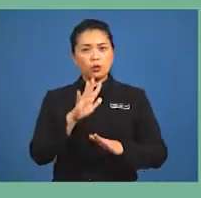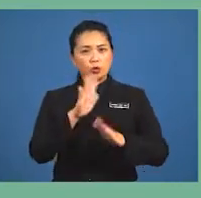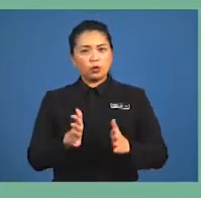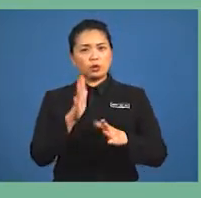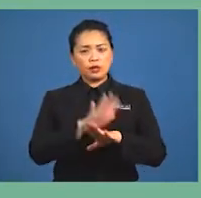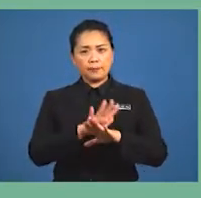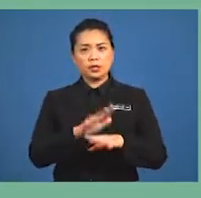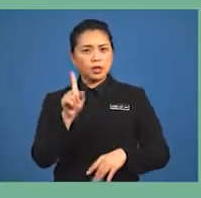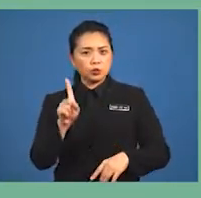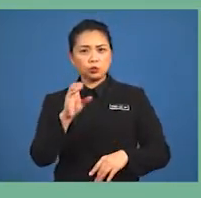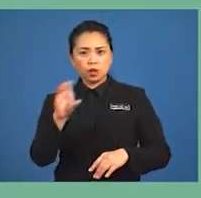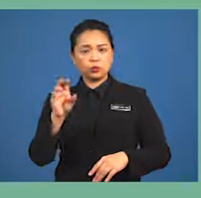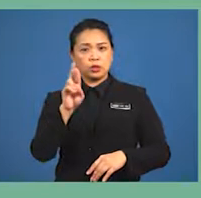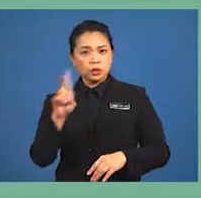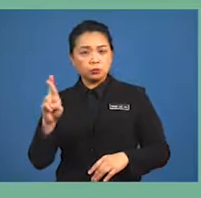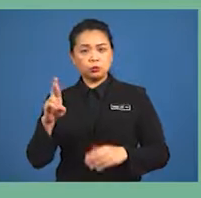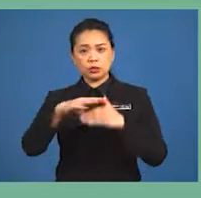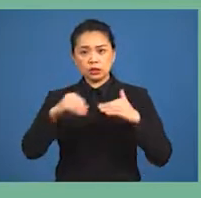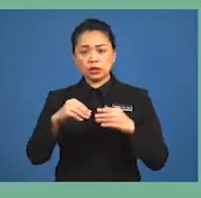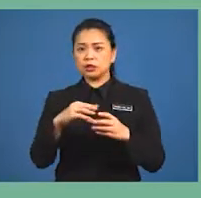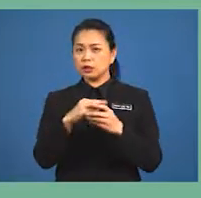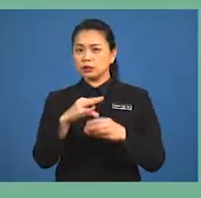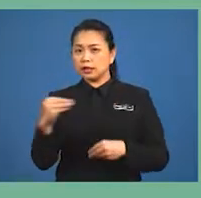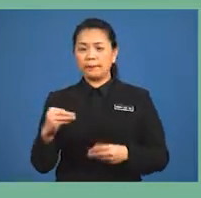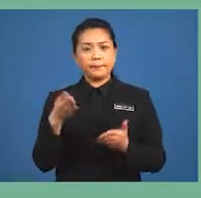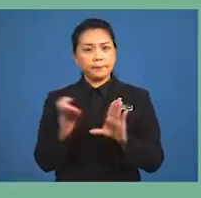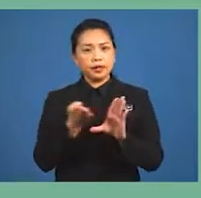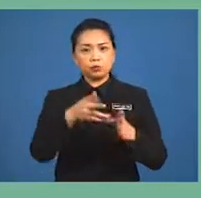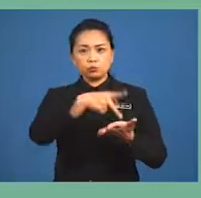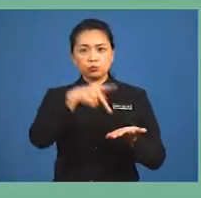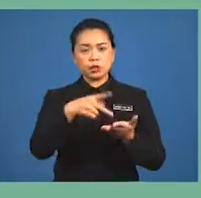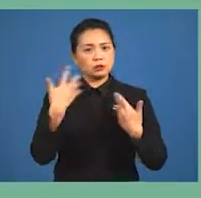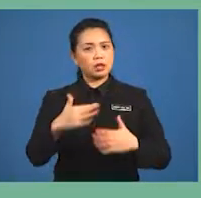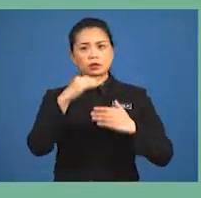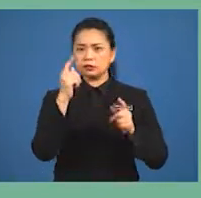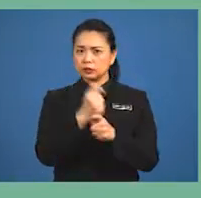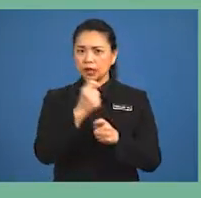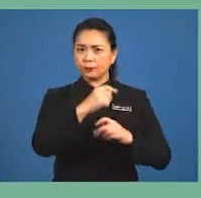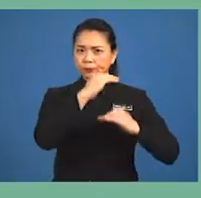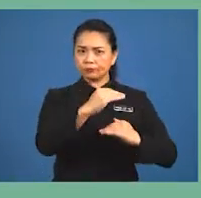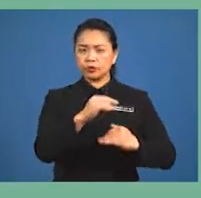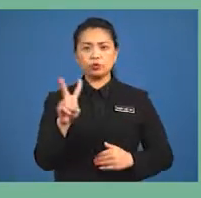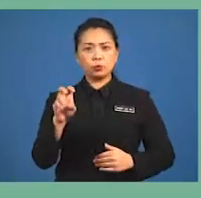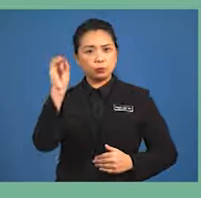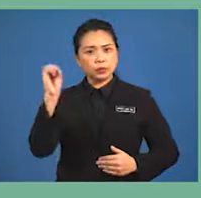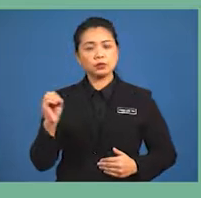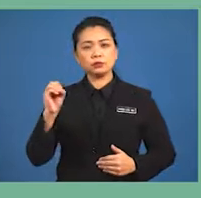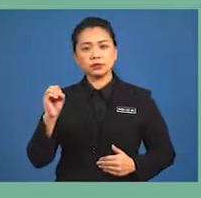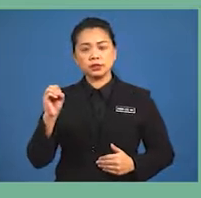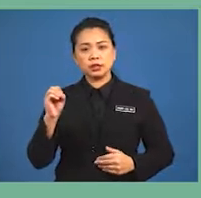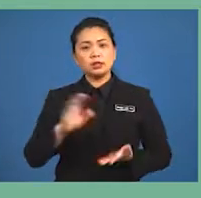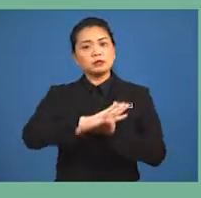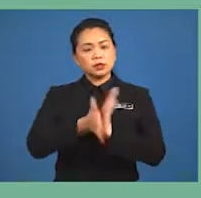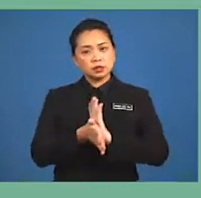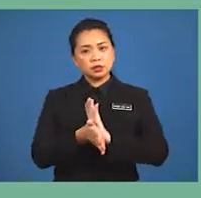sebanyak RM100,000 dan Bank Pusat telah menetapkan kadar reserve berkanun sebanyak 20%,